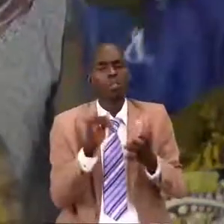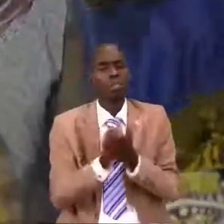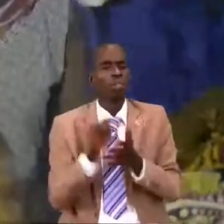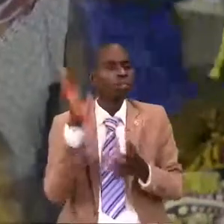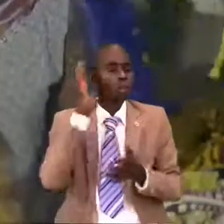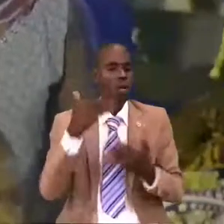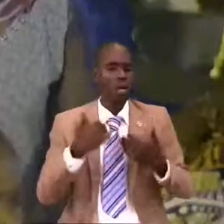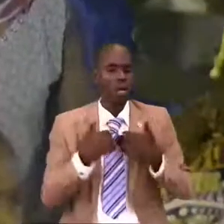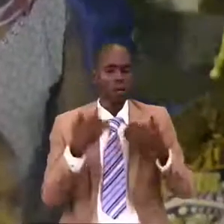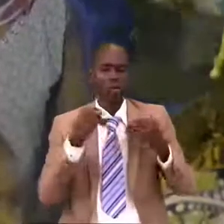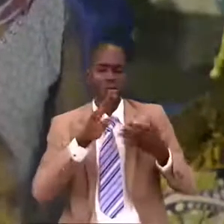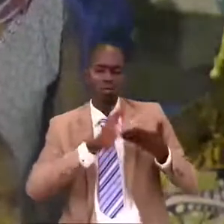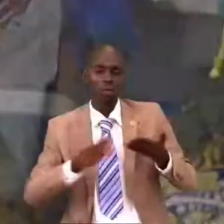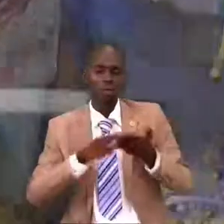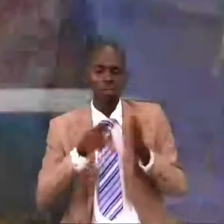de Jésus.